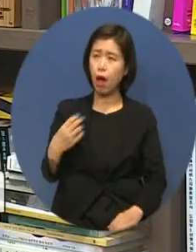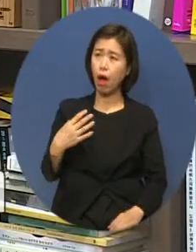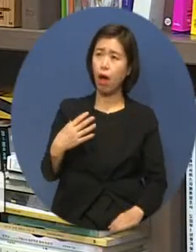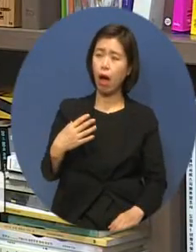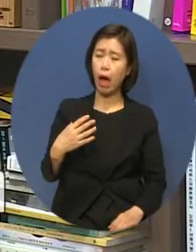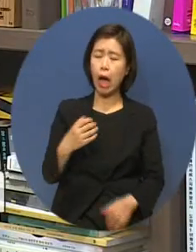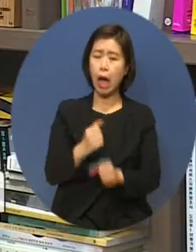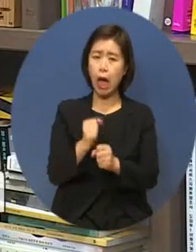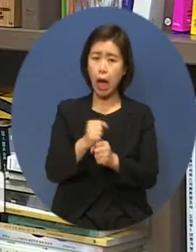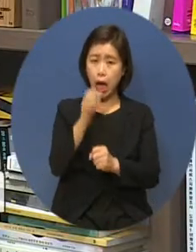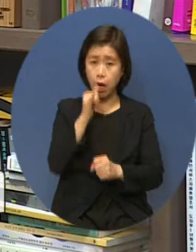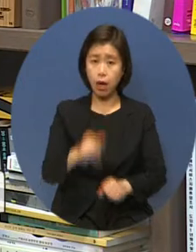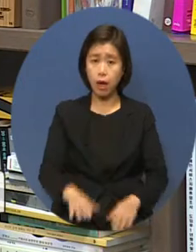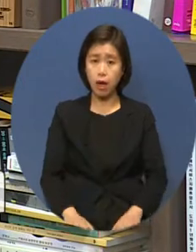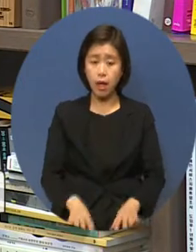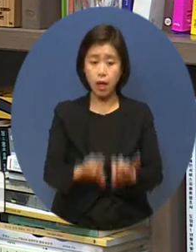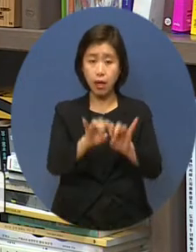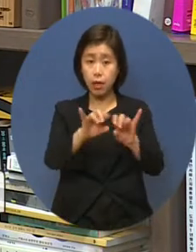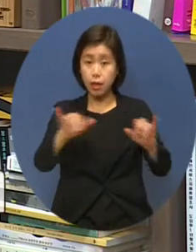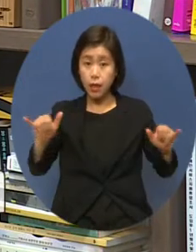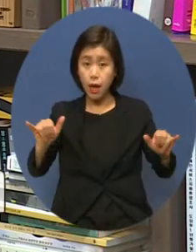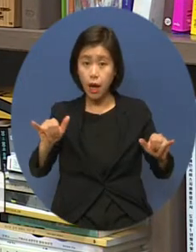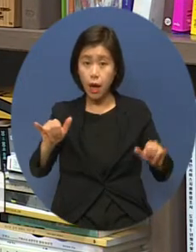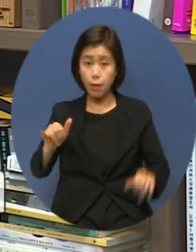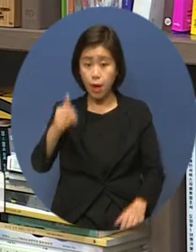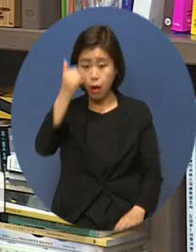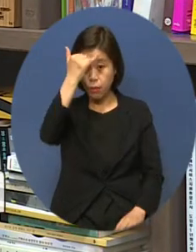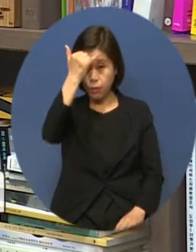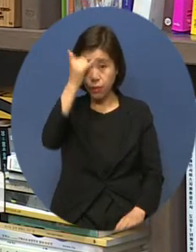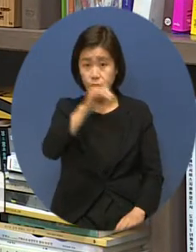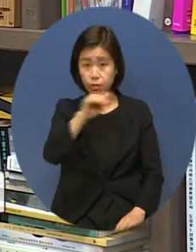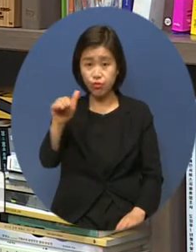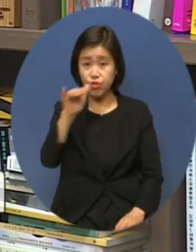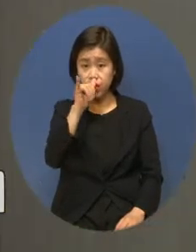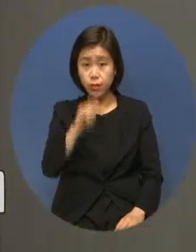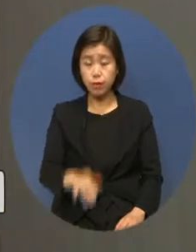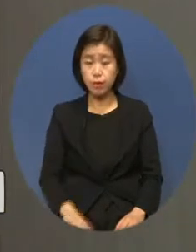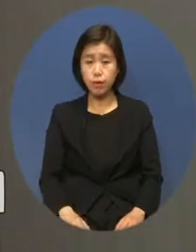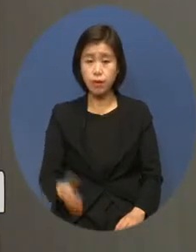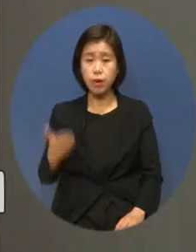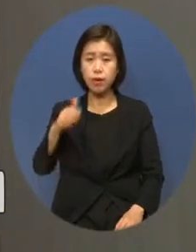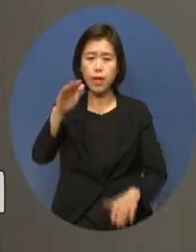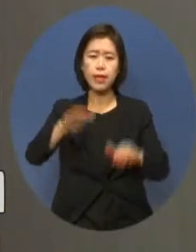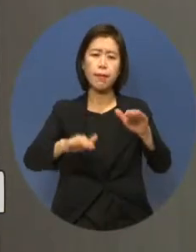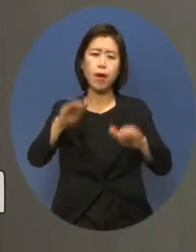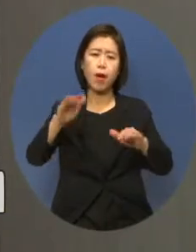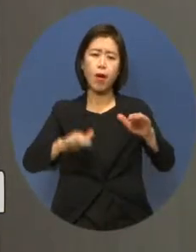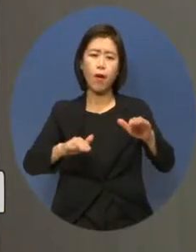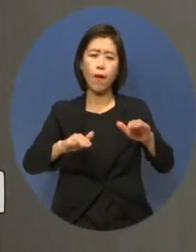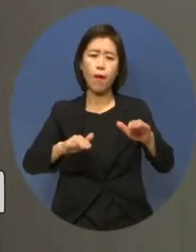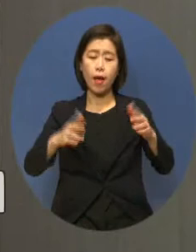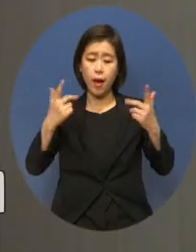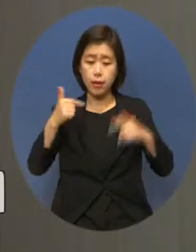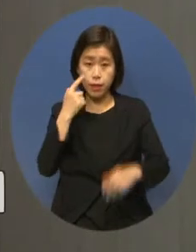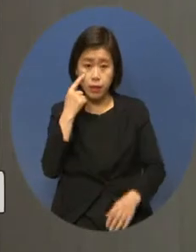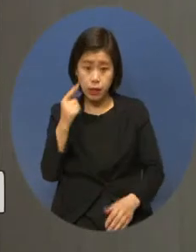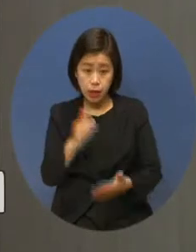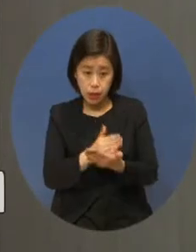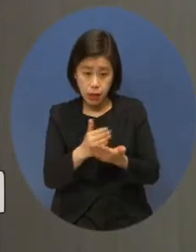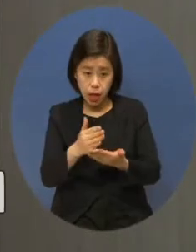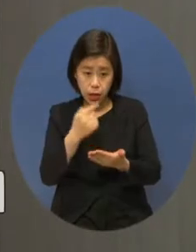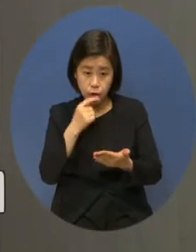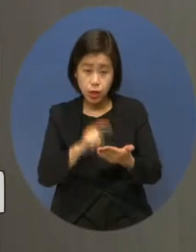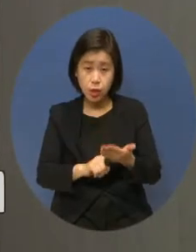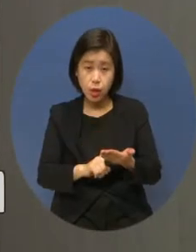도덕을 가지고 살아가고 있기 때문에. 근데 이거는 차별이라고 하는 것이 굉장히 언제나 식별 가능하고 명확한 행위다라는